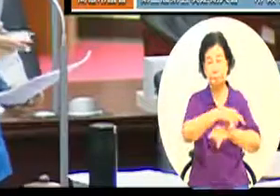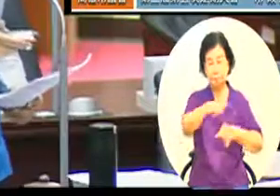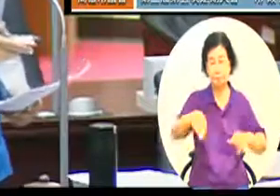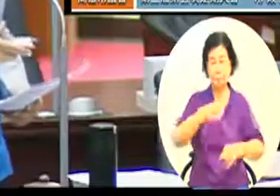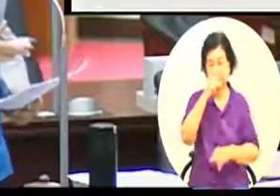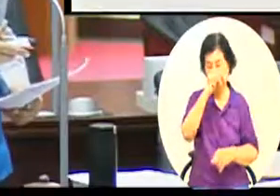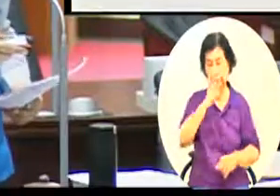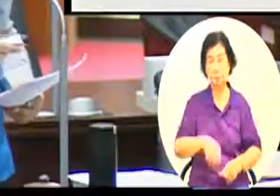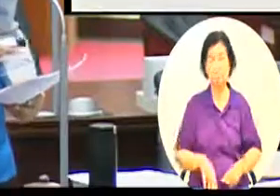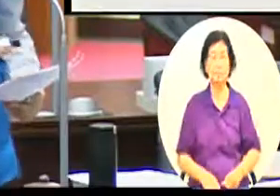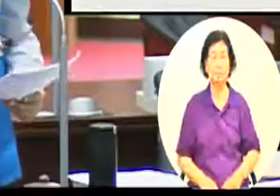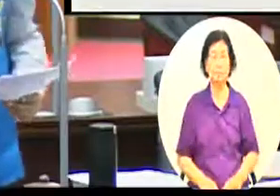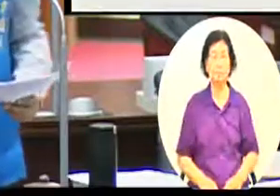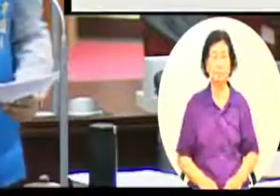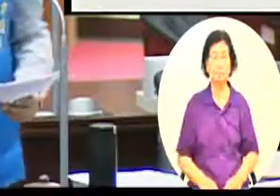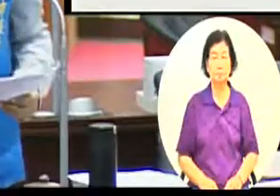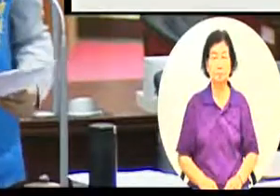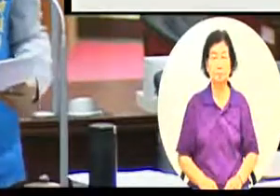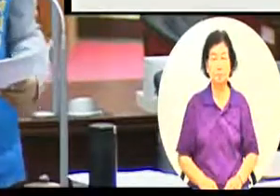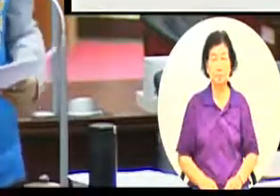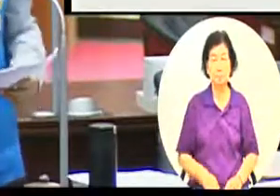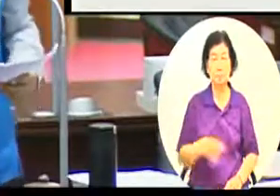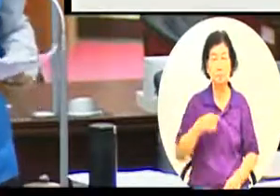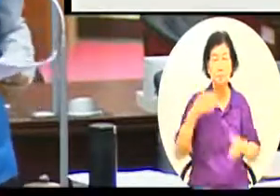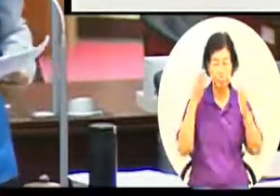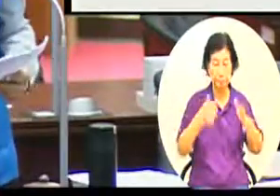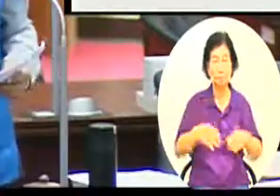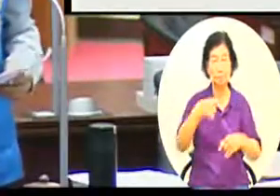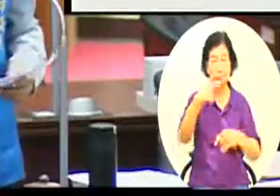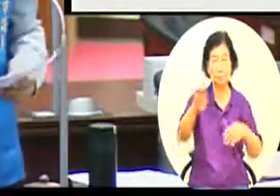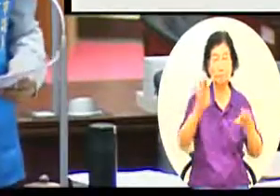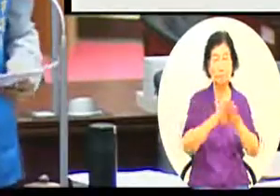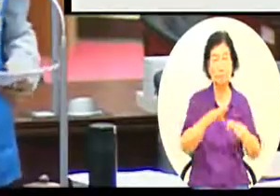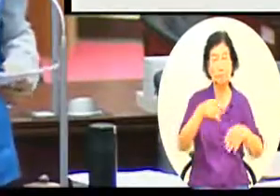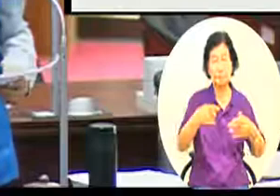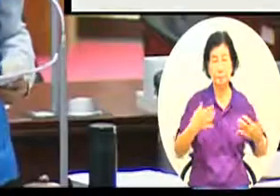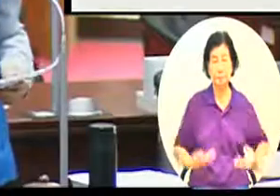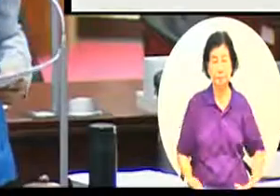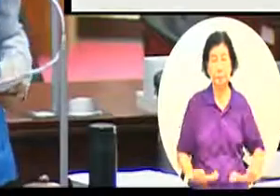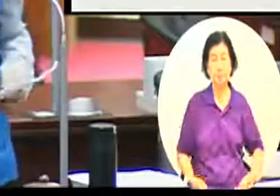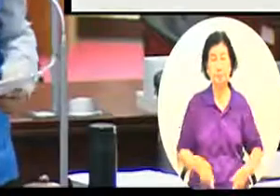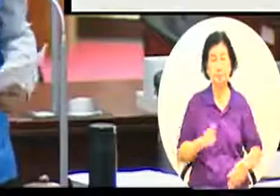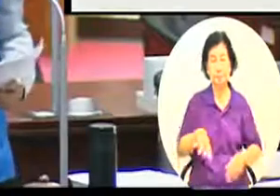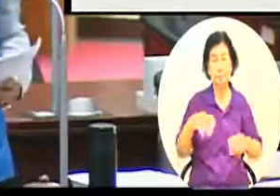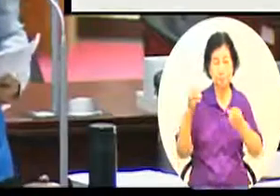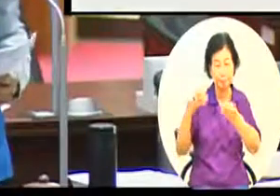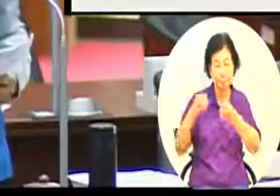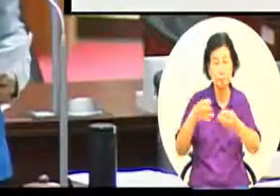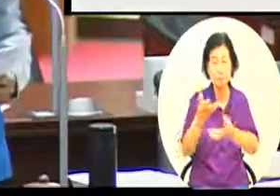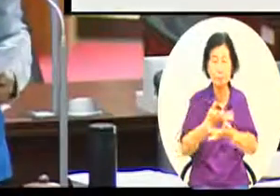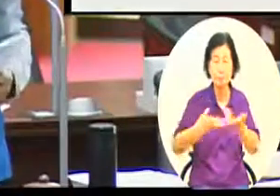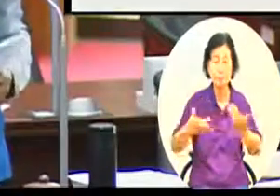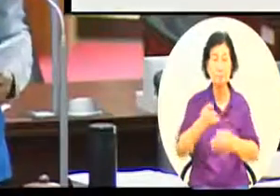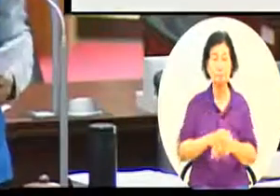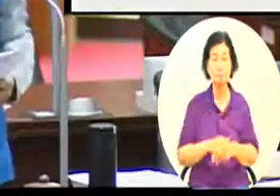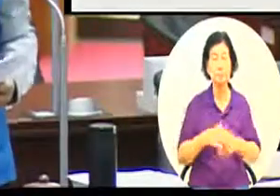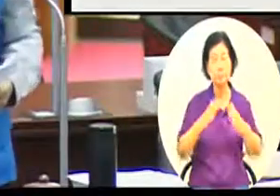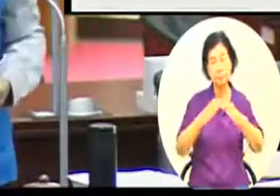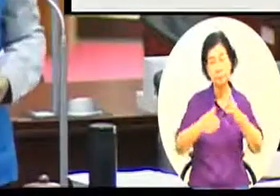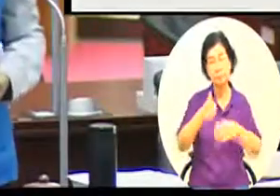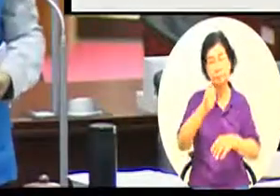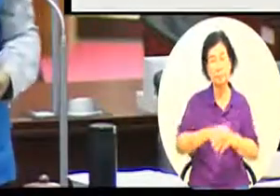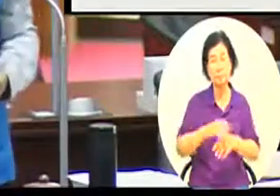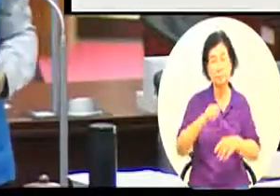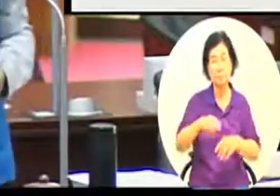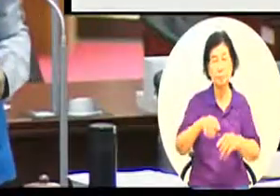好、今天本席针对一立修、先跟市长做一个探讨一下、一立修的争议、林前